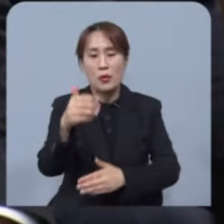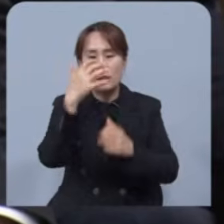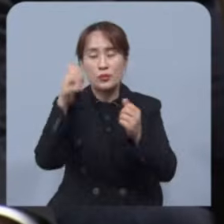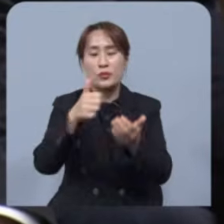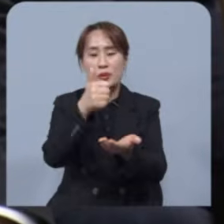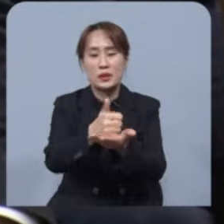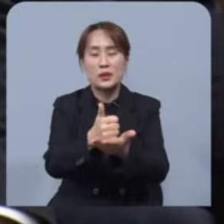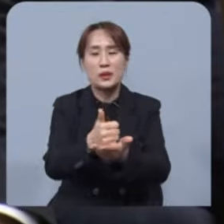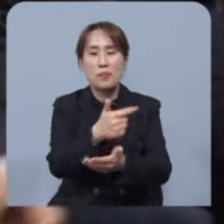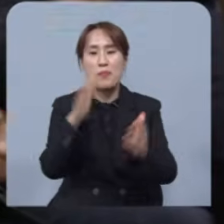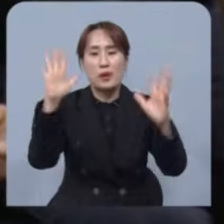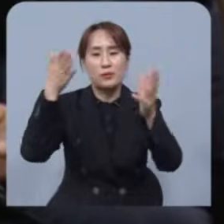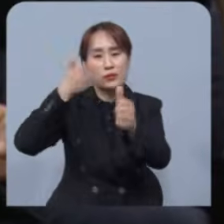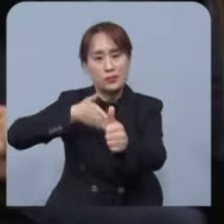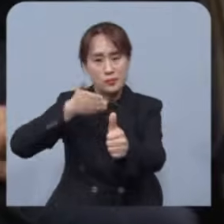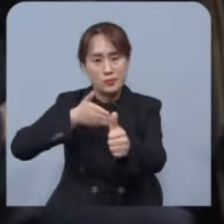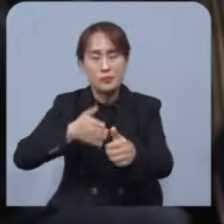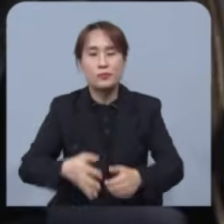지사신데 우리 박수 한번 보내드리세요.